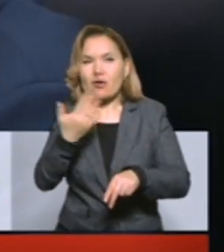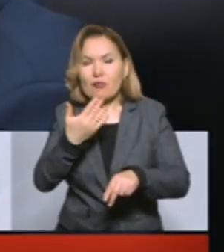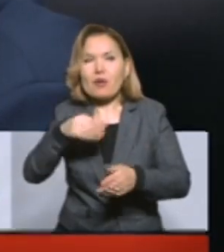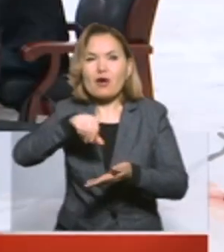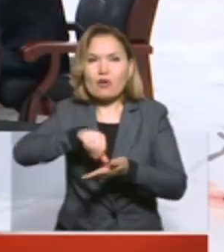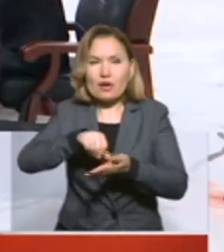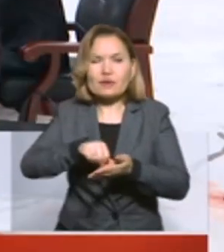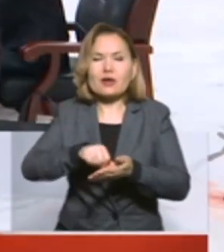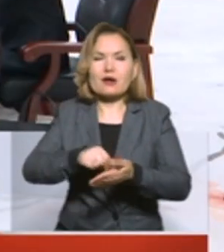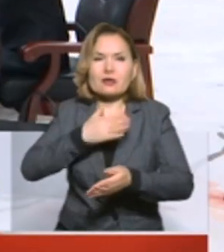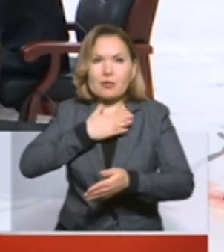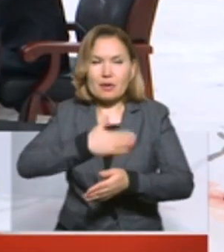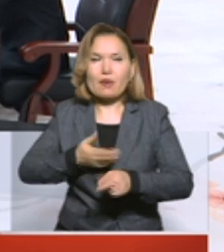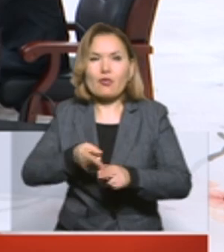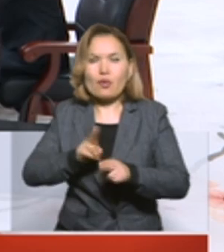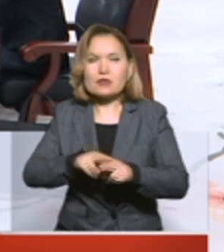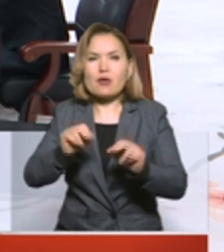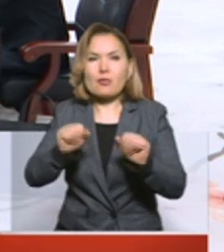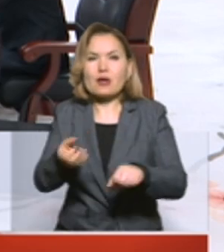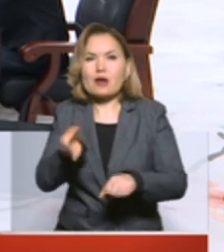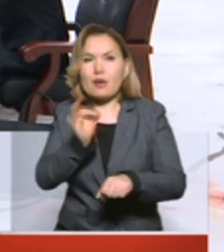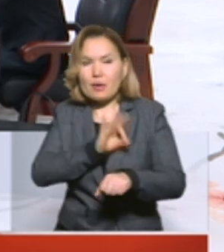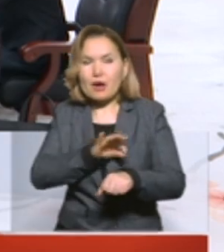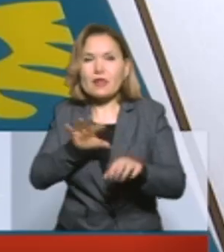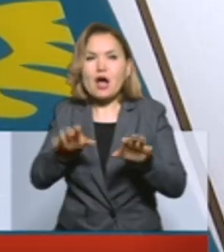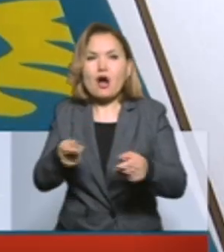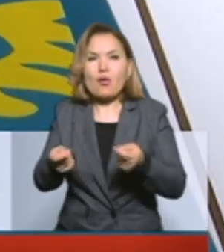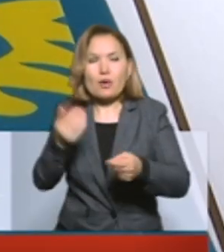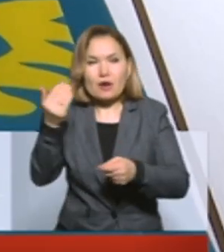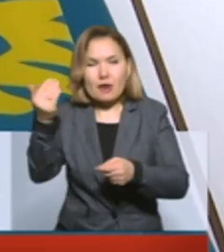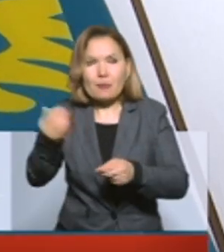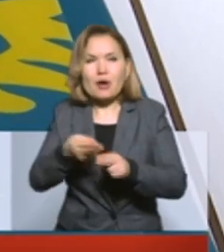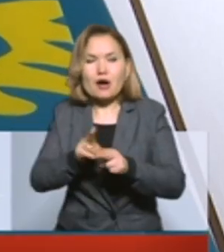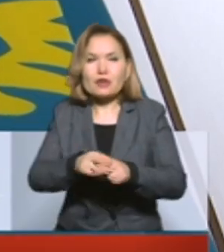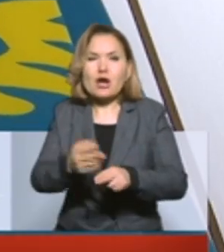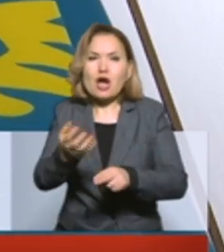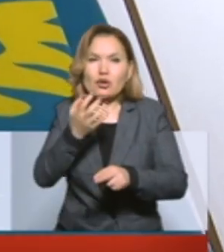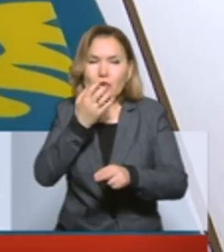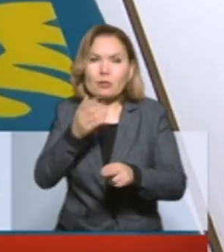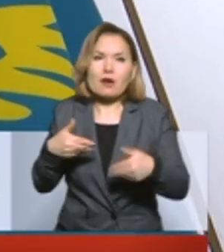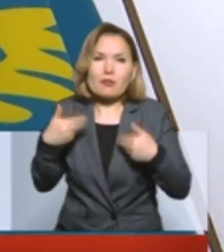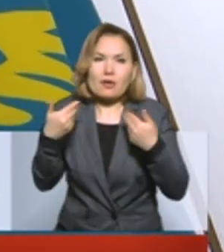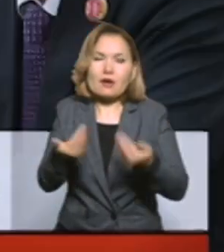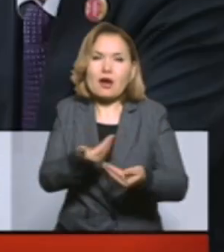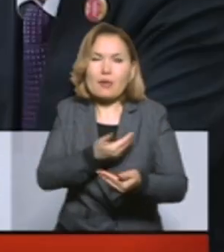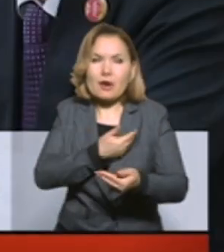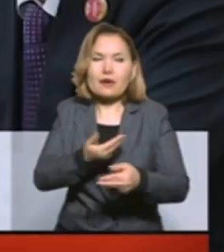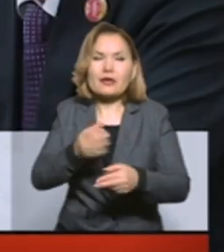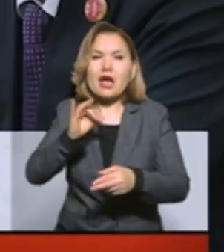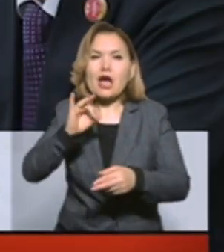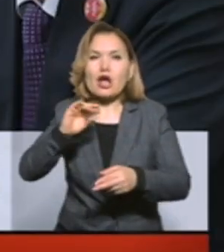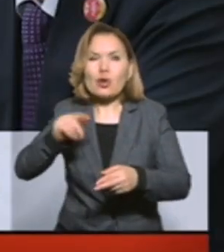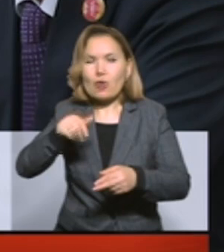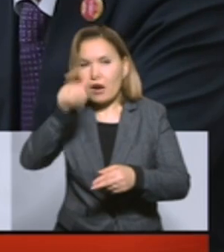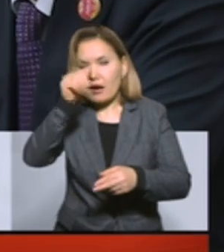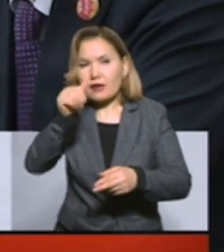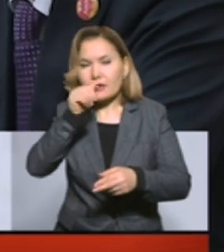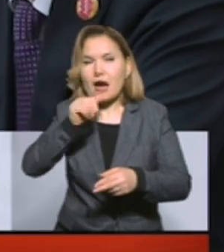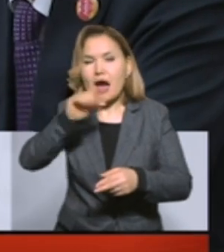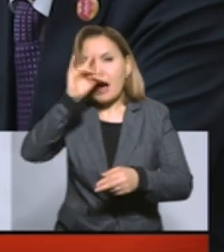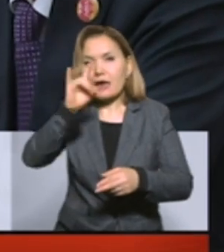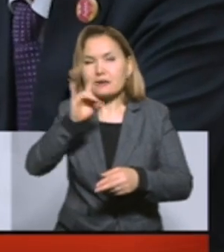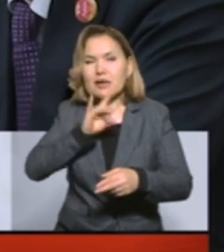қабылдадым. Осы мүмкіндікті пайдалана отырып, төраға Си Цзиньпинге жылы лебізімді жолдағым келеді. Оның шілде айының басында Қазақстанға